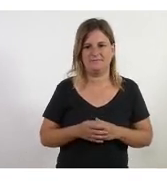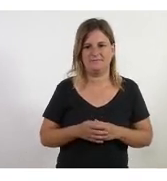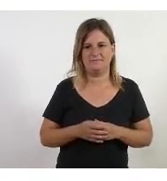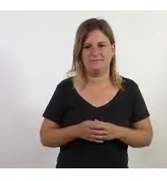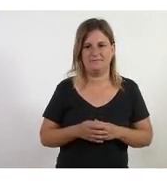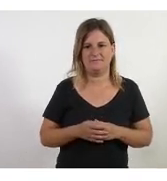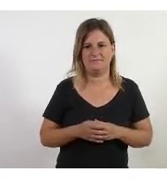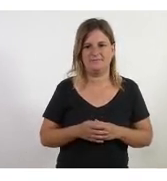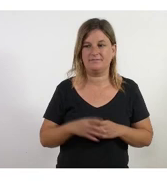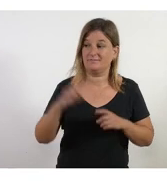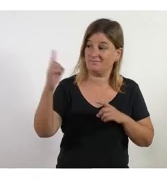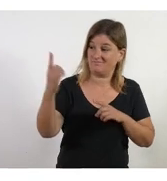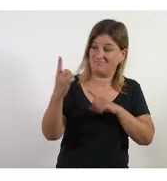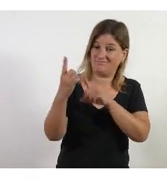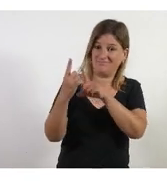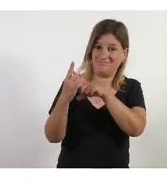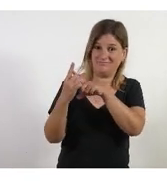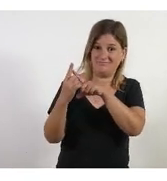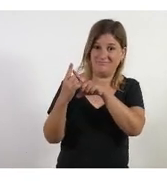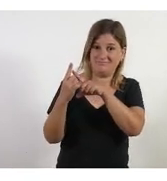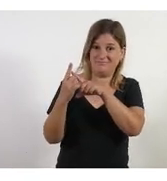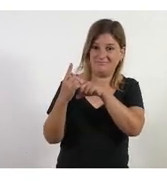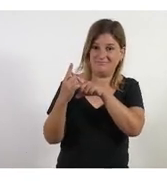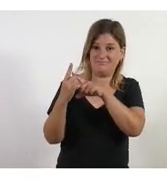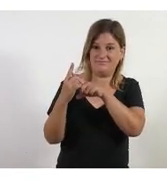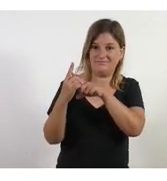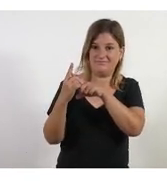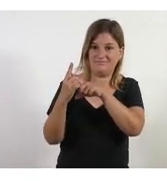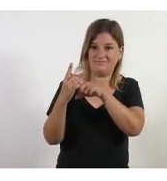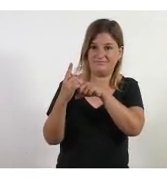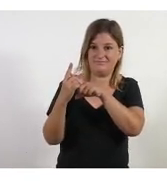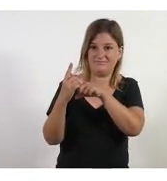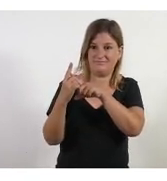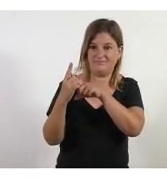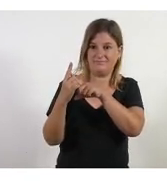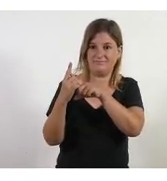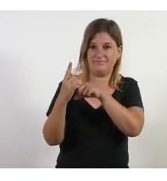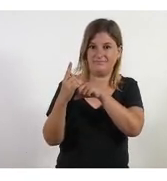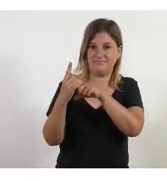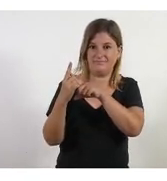I ell o ella estarà sempre aquí per quan tornis.